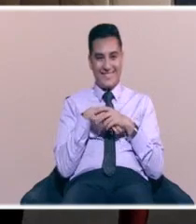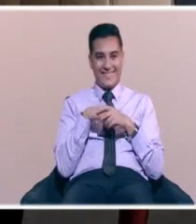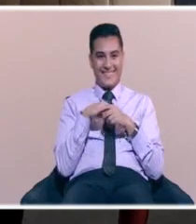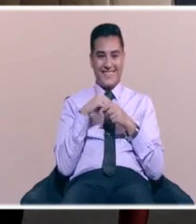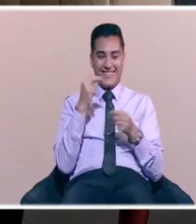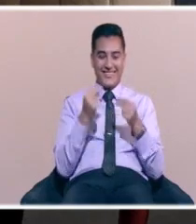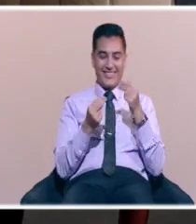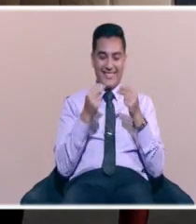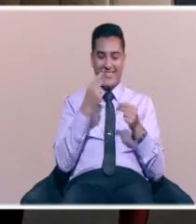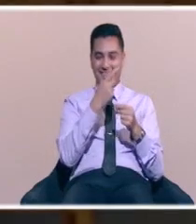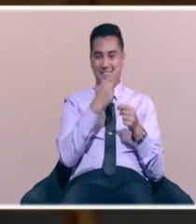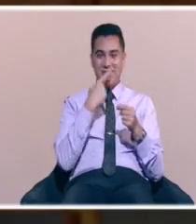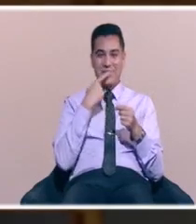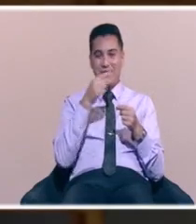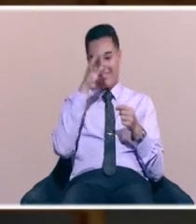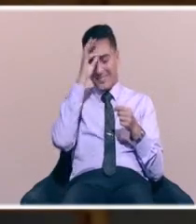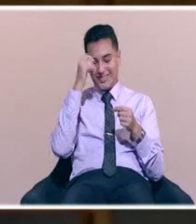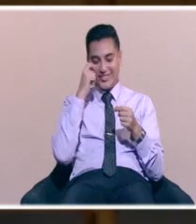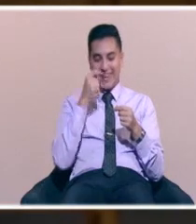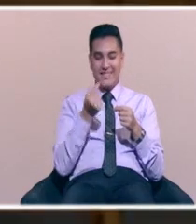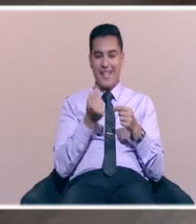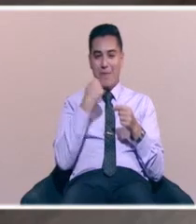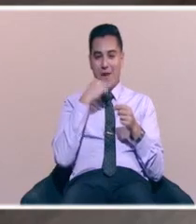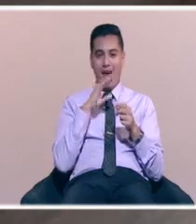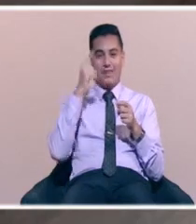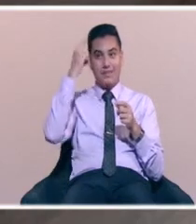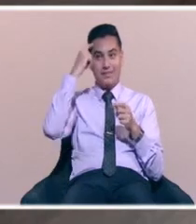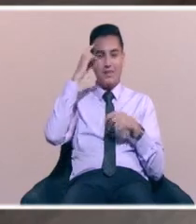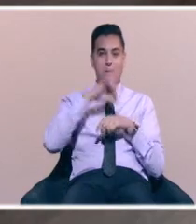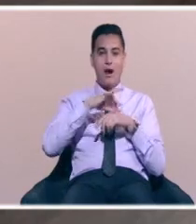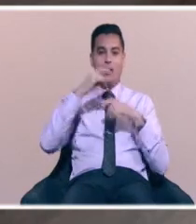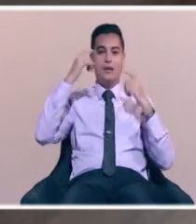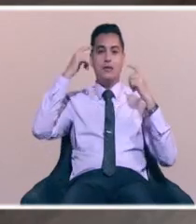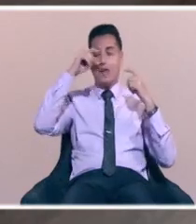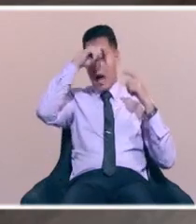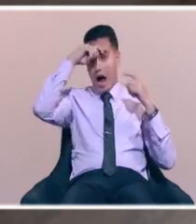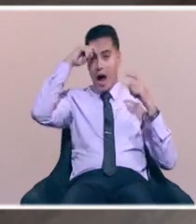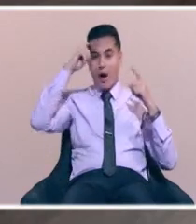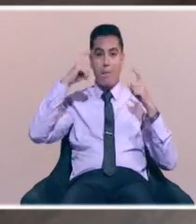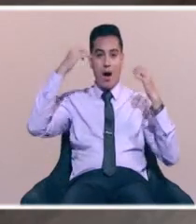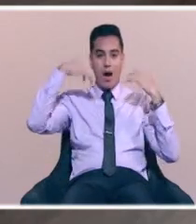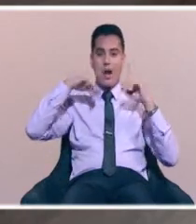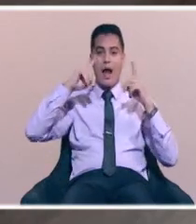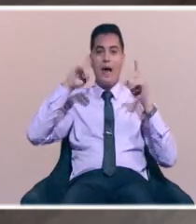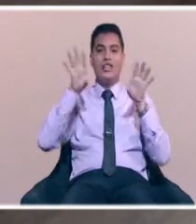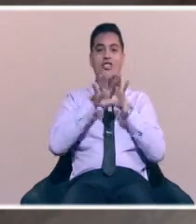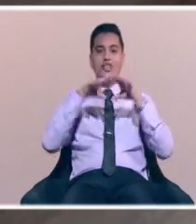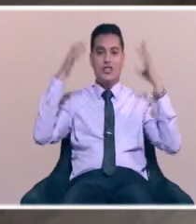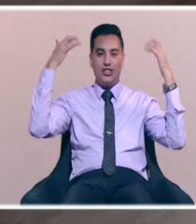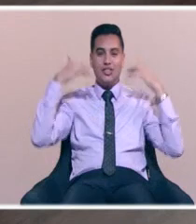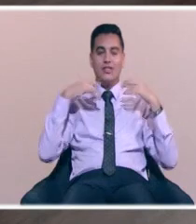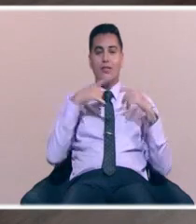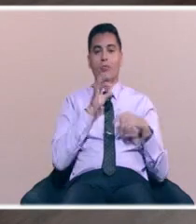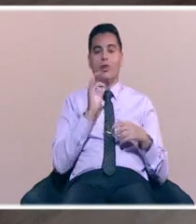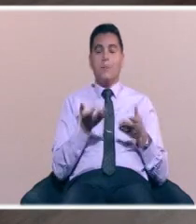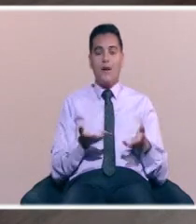ده اقصى حاجة عنده مخبز. هيبقى في ازمة في العيش وهيفتح مخبز وهيبقى اسطورة.